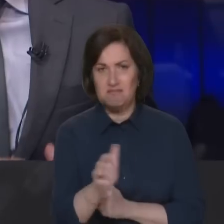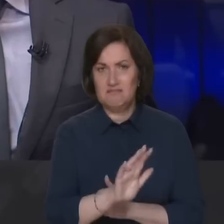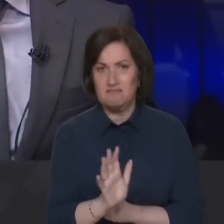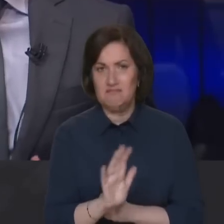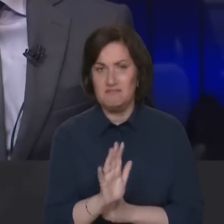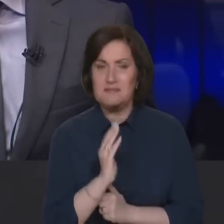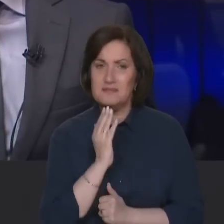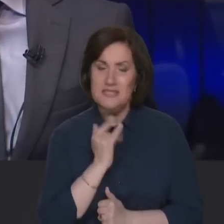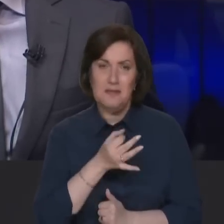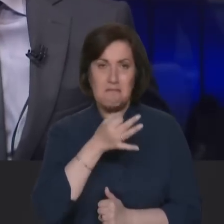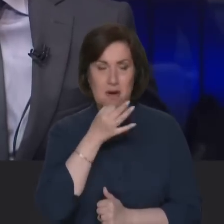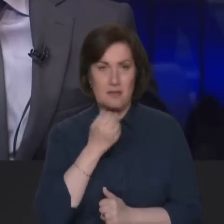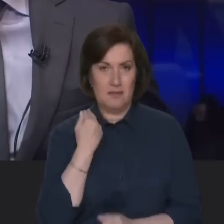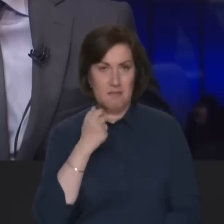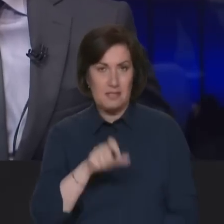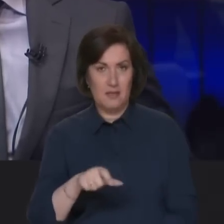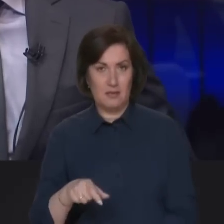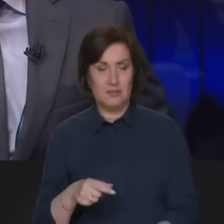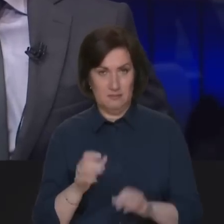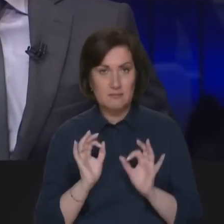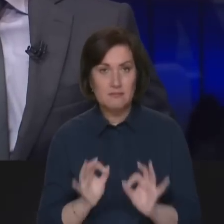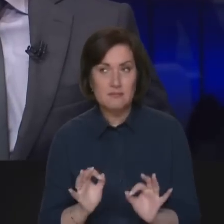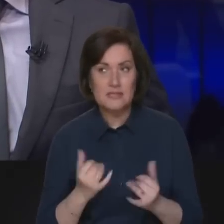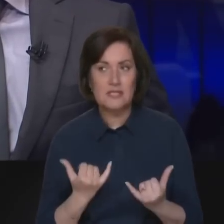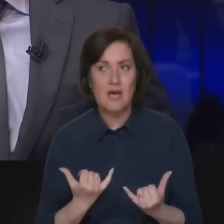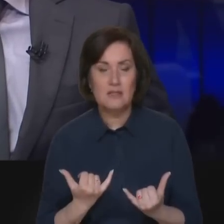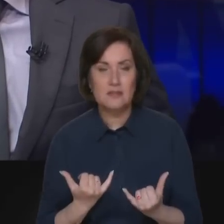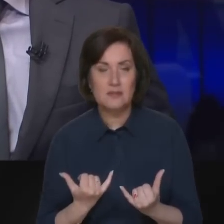от симпатій британців. Чи так це зараз?